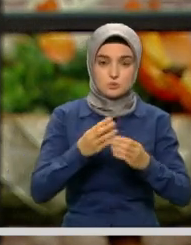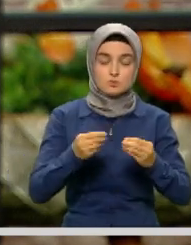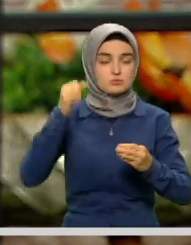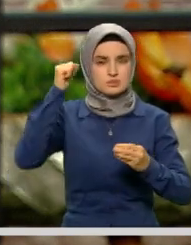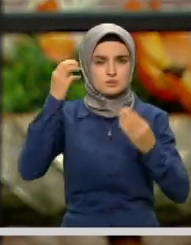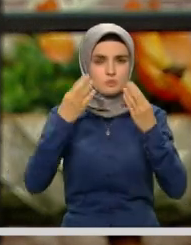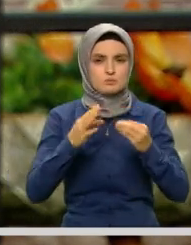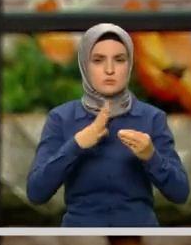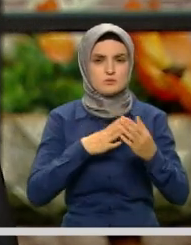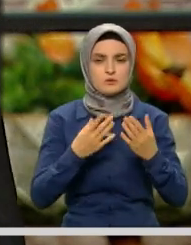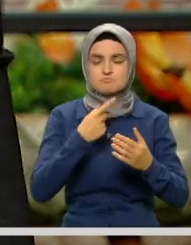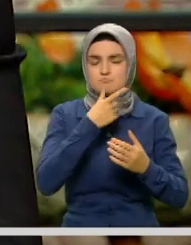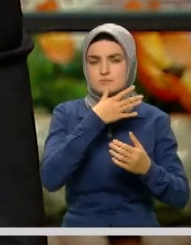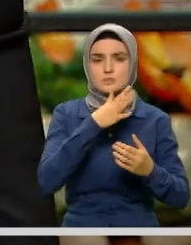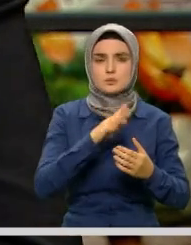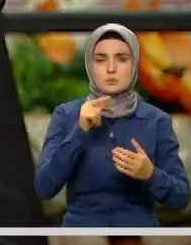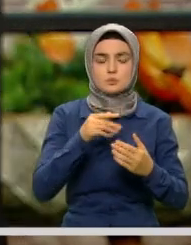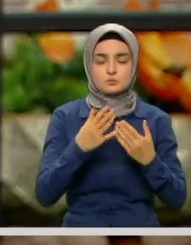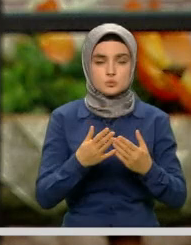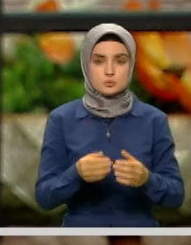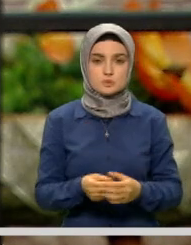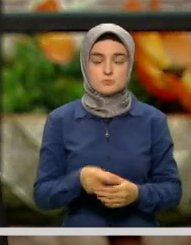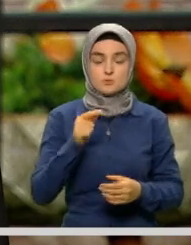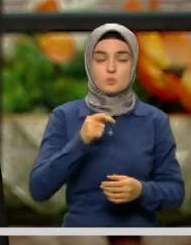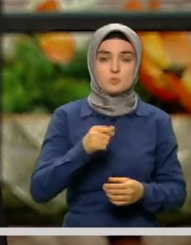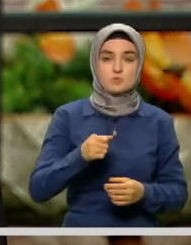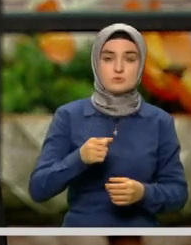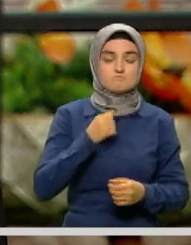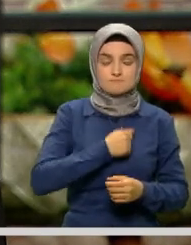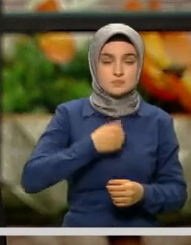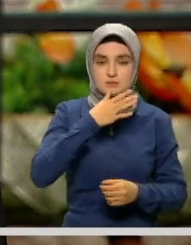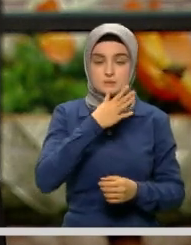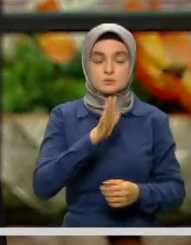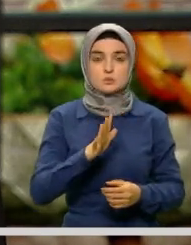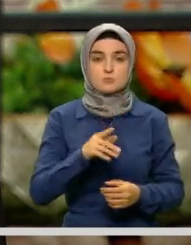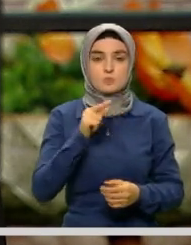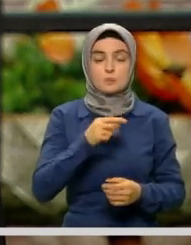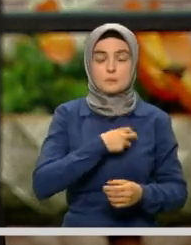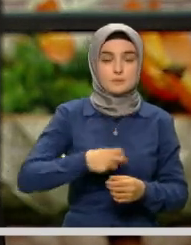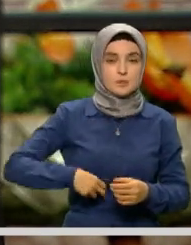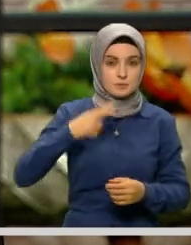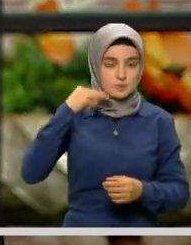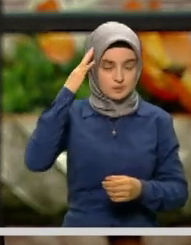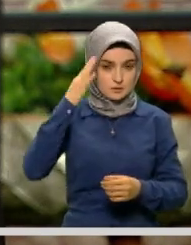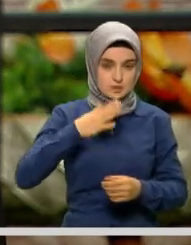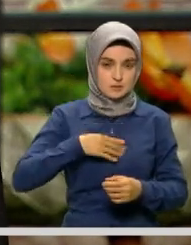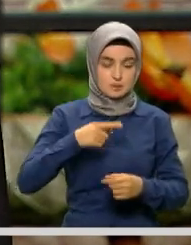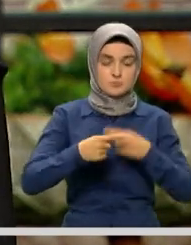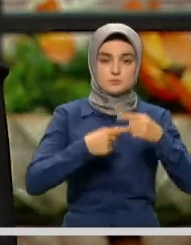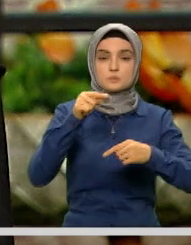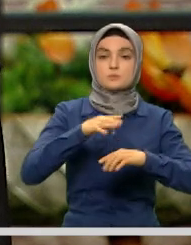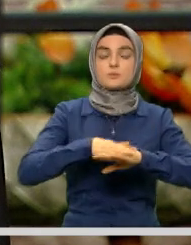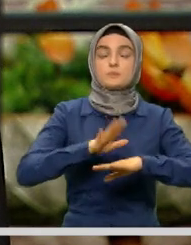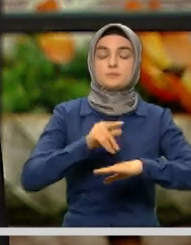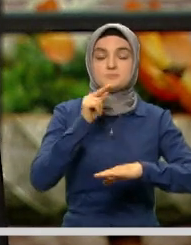kaç kere Hazreti İbrahim'i işte azarladı peygamberliğinden belki dolayı. De. Ama peygamberimizin amcası böyle yapmadı. Yani